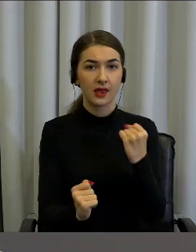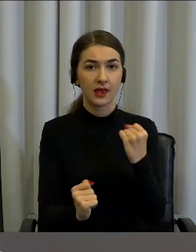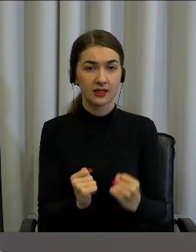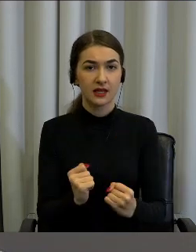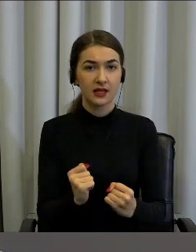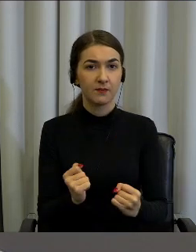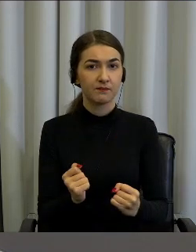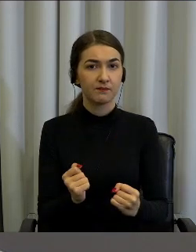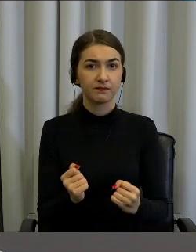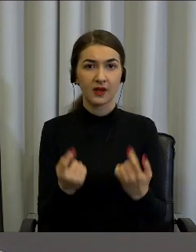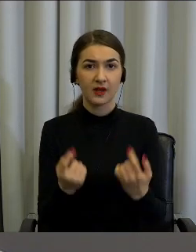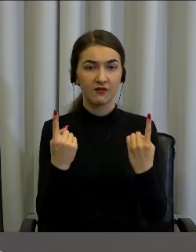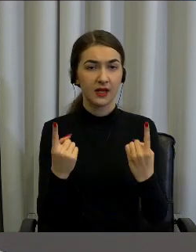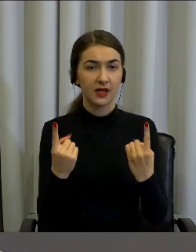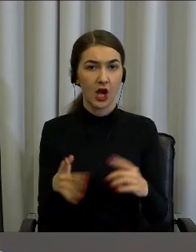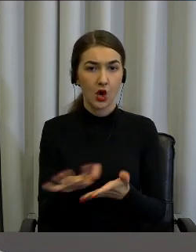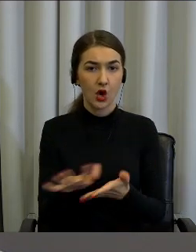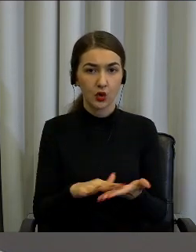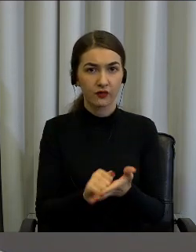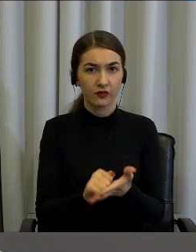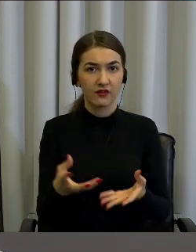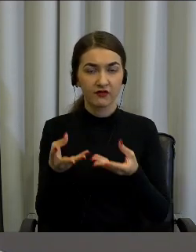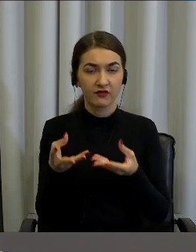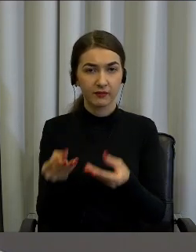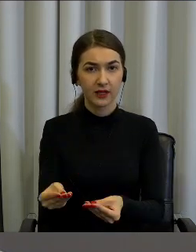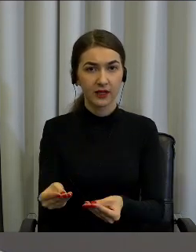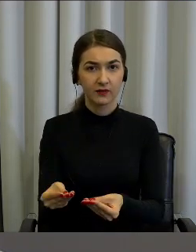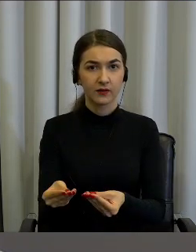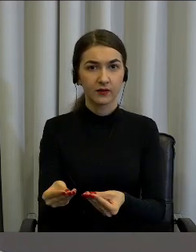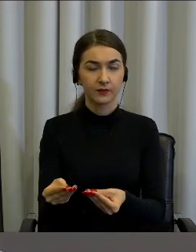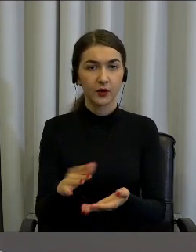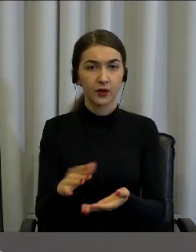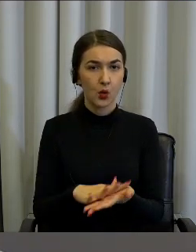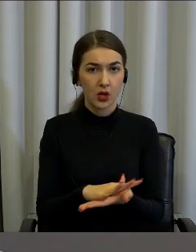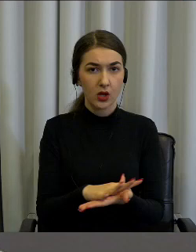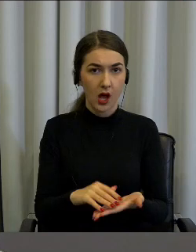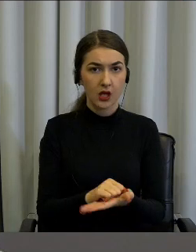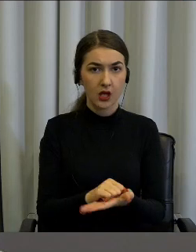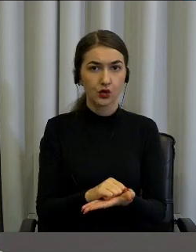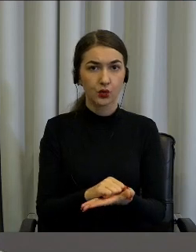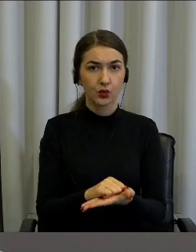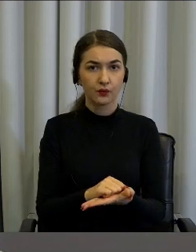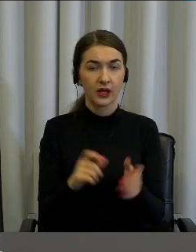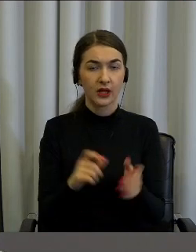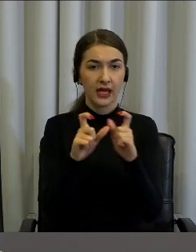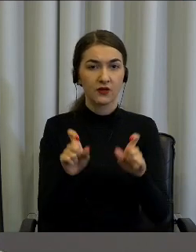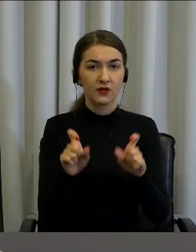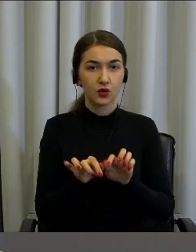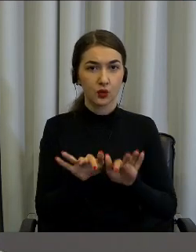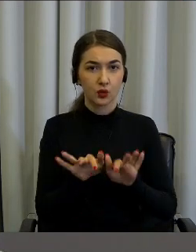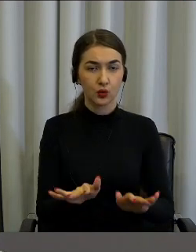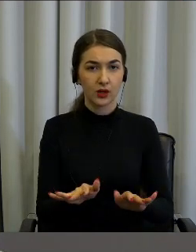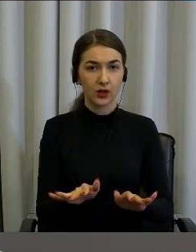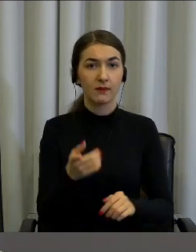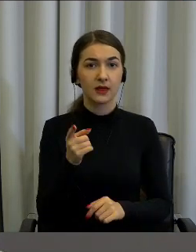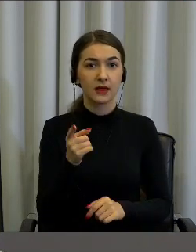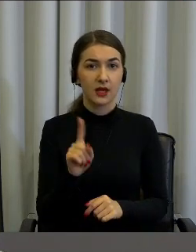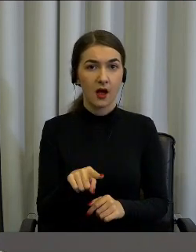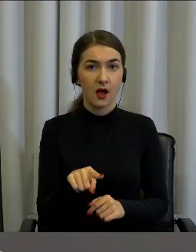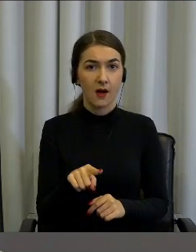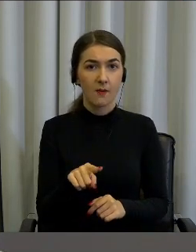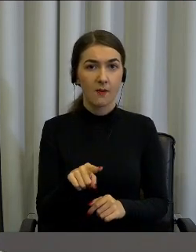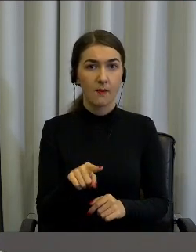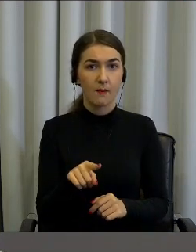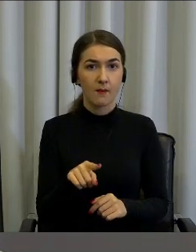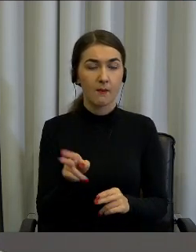неймовірно руй руйнівний Вплив руйнацію інфраструктурам та без